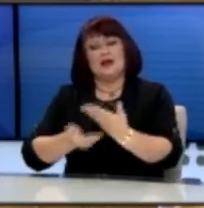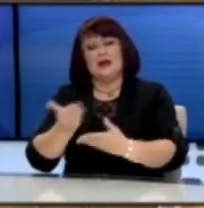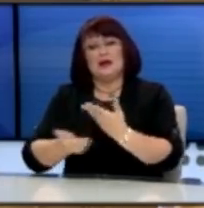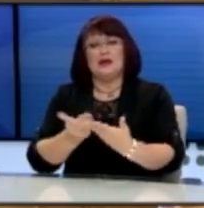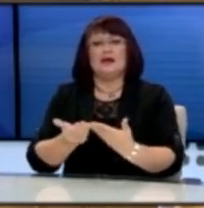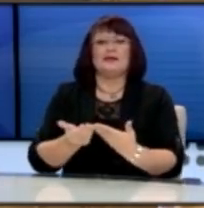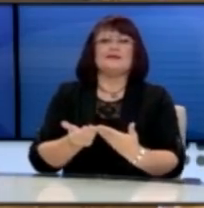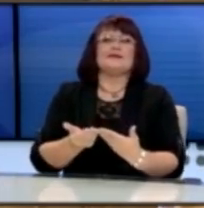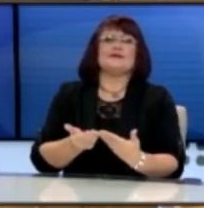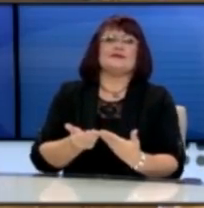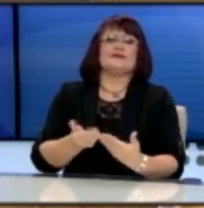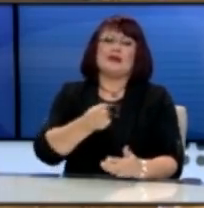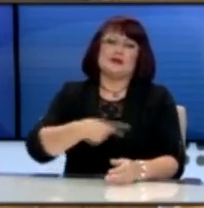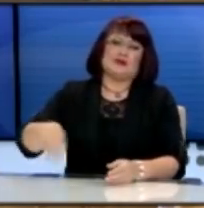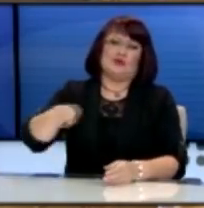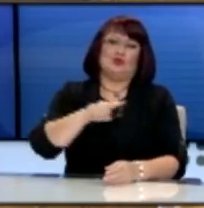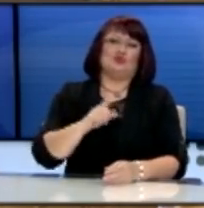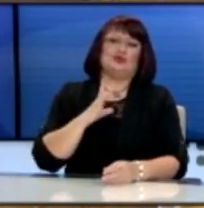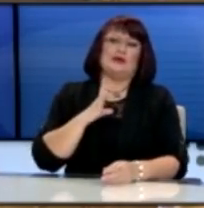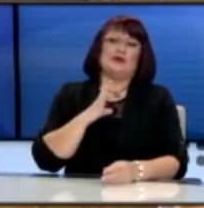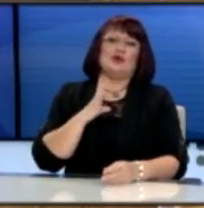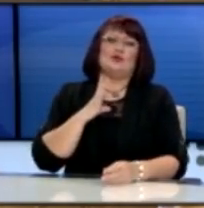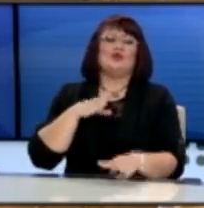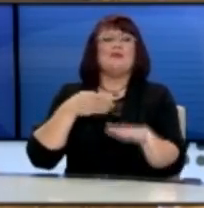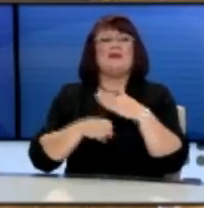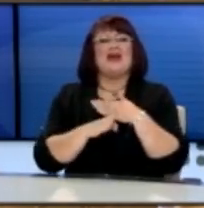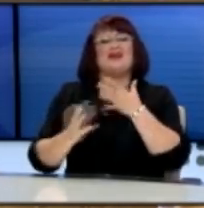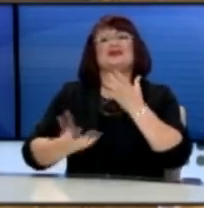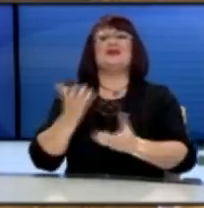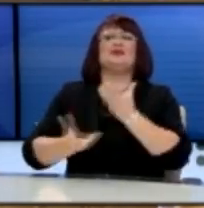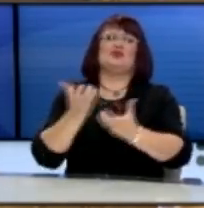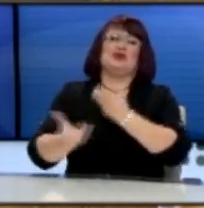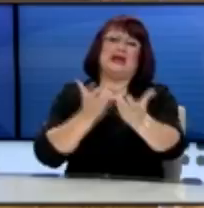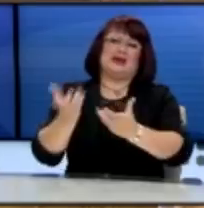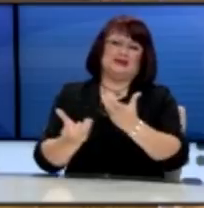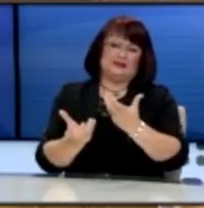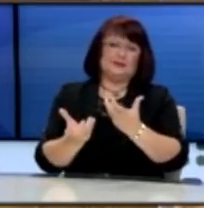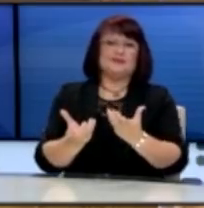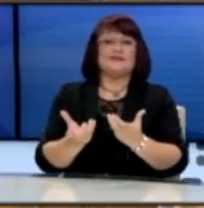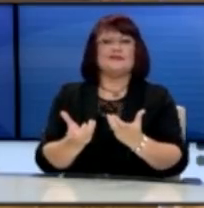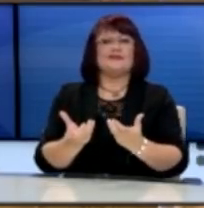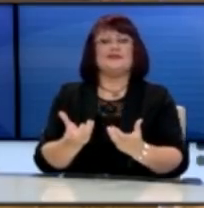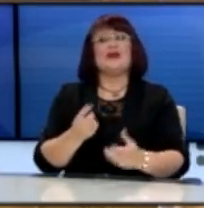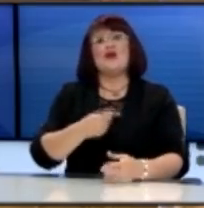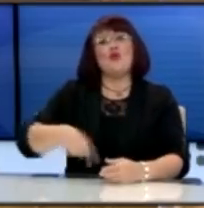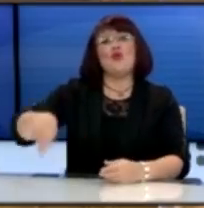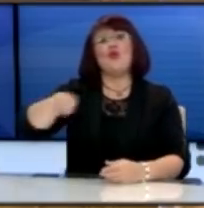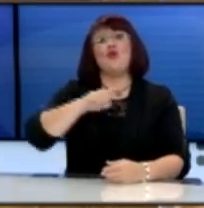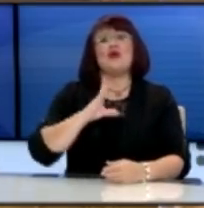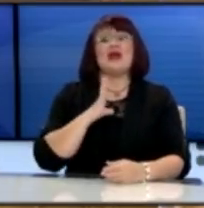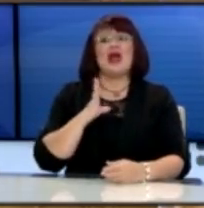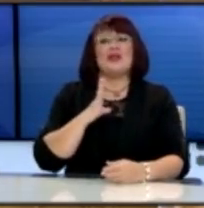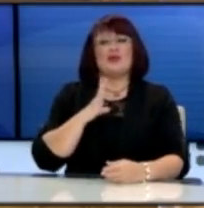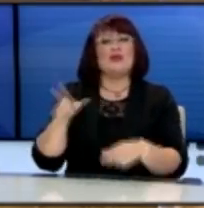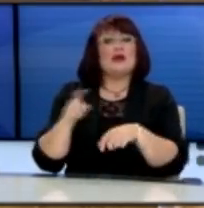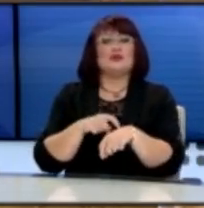αλληλεγγύη μας σε όλους όσοι έζησαν τον πύρινο εφιάλτη, σε όλους όσοι